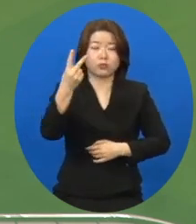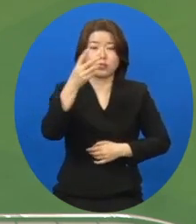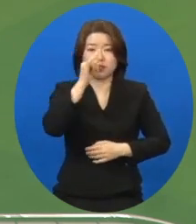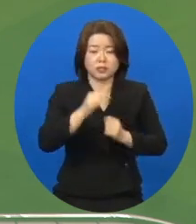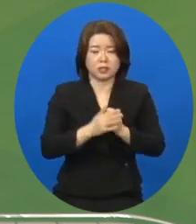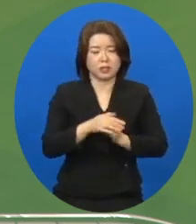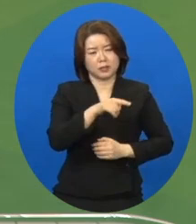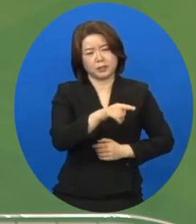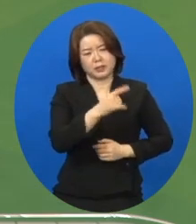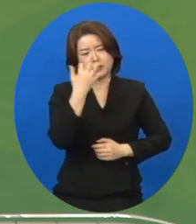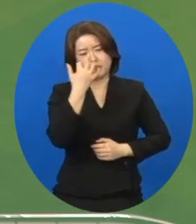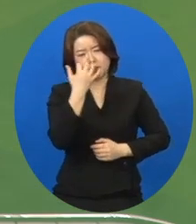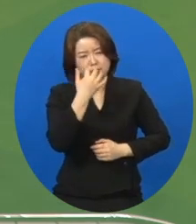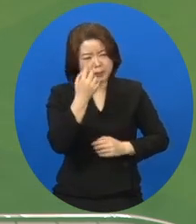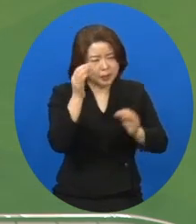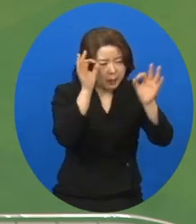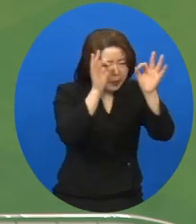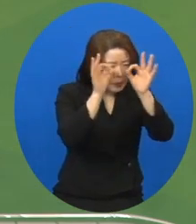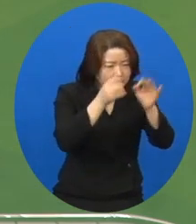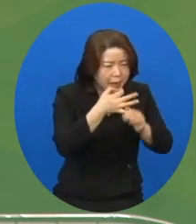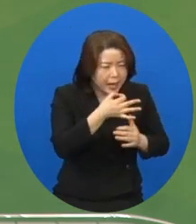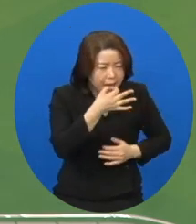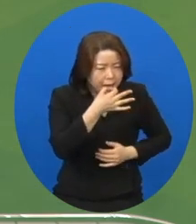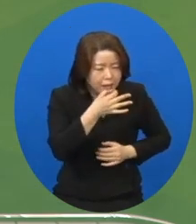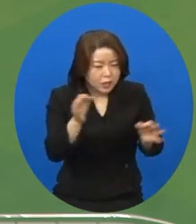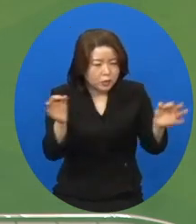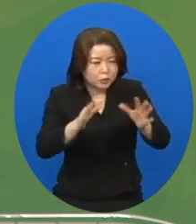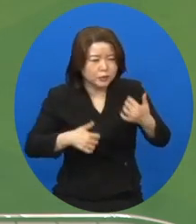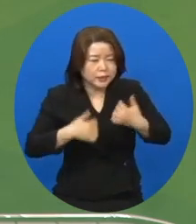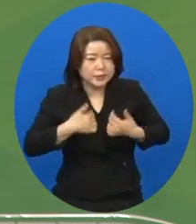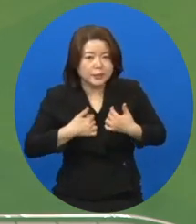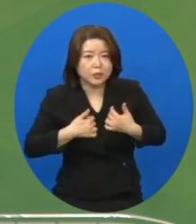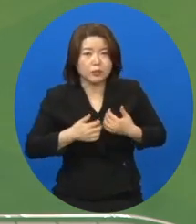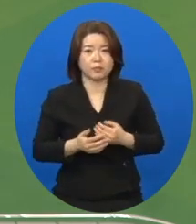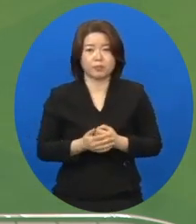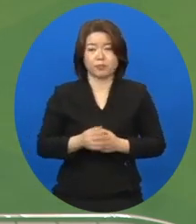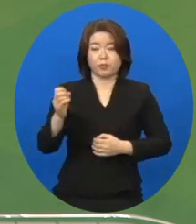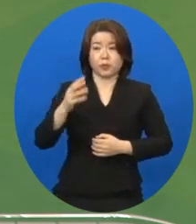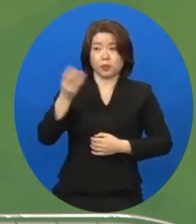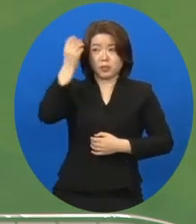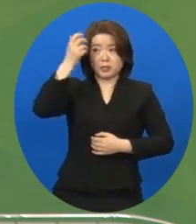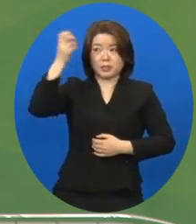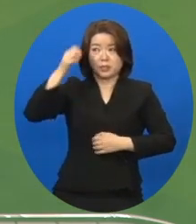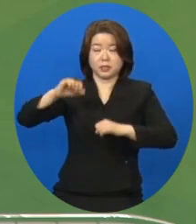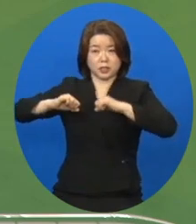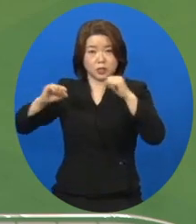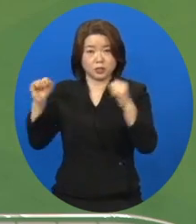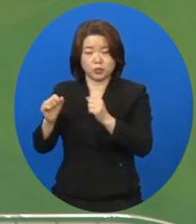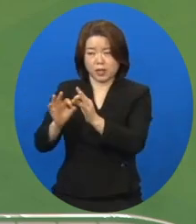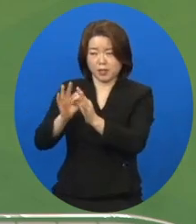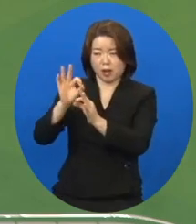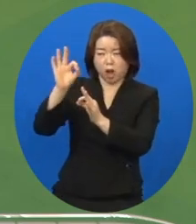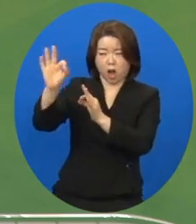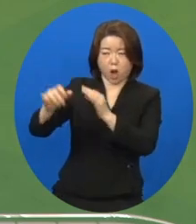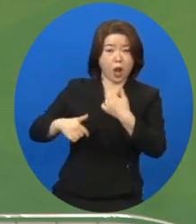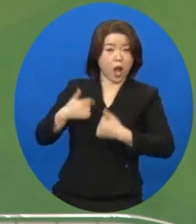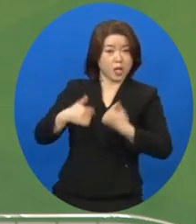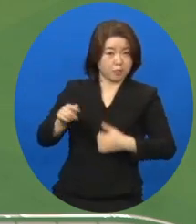이런 음란에 탐닉하는 것은 순간적인 즐거움이지만 성령께 순종하는 것은 영원한